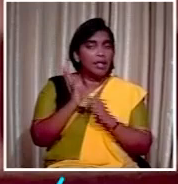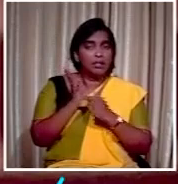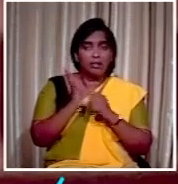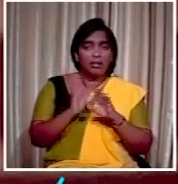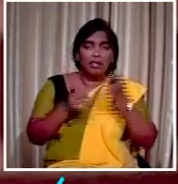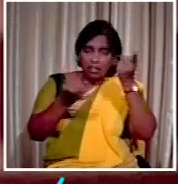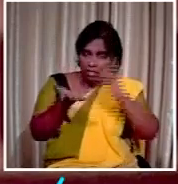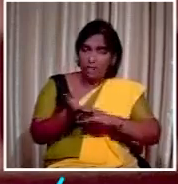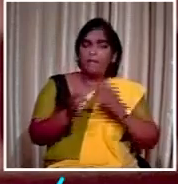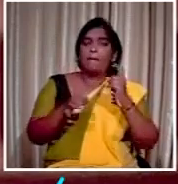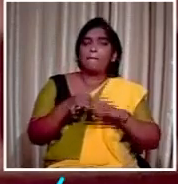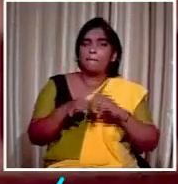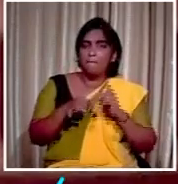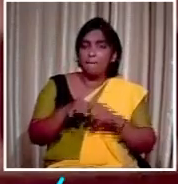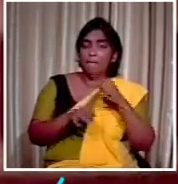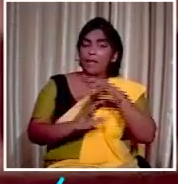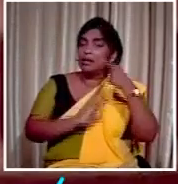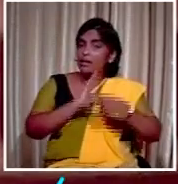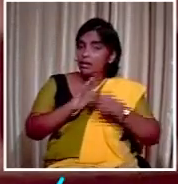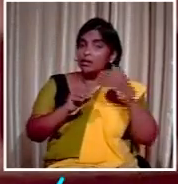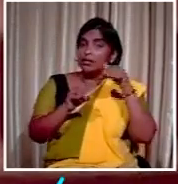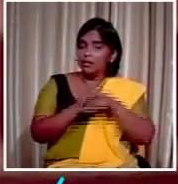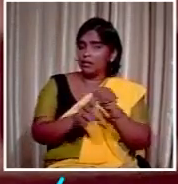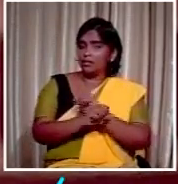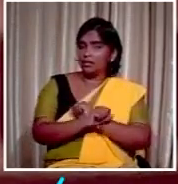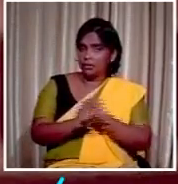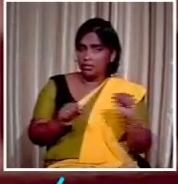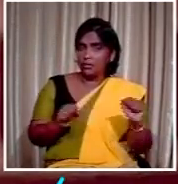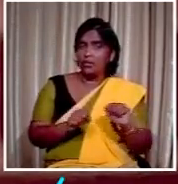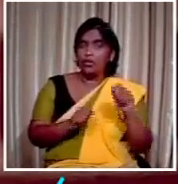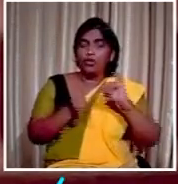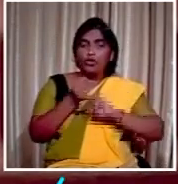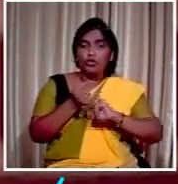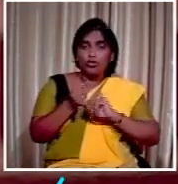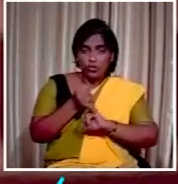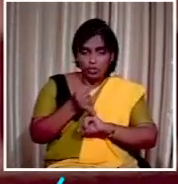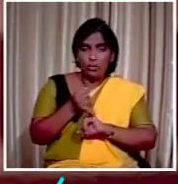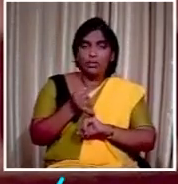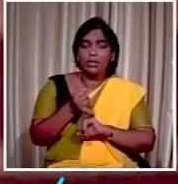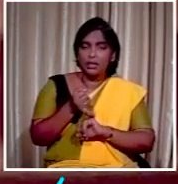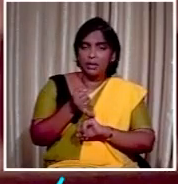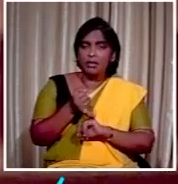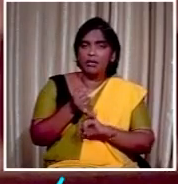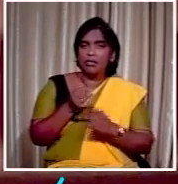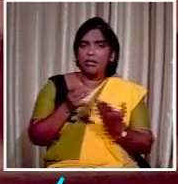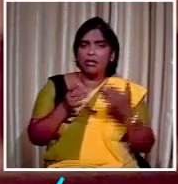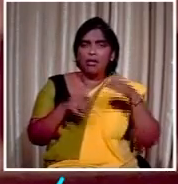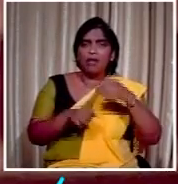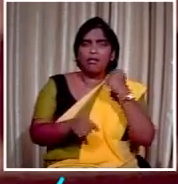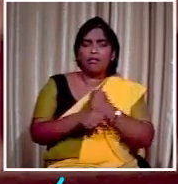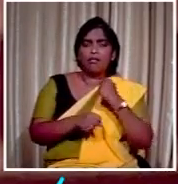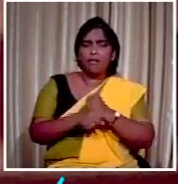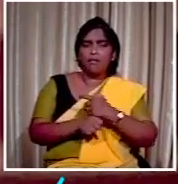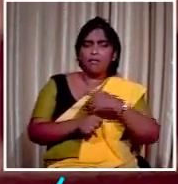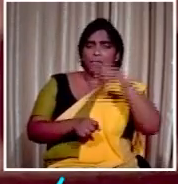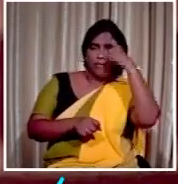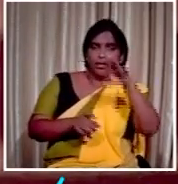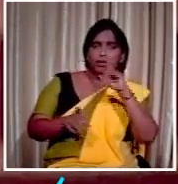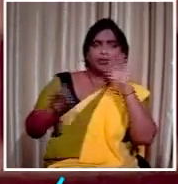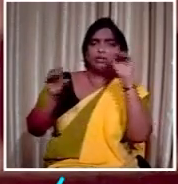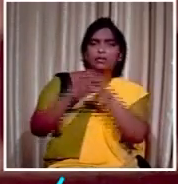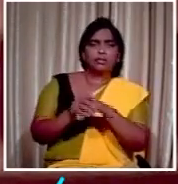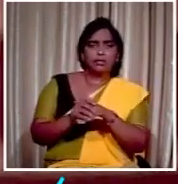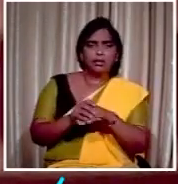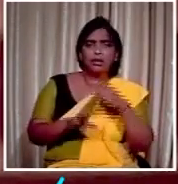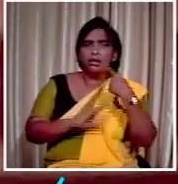තියෙනවා ඒ වෙලාවේ රටේ හිටපු නැති සුරේෂ් සාලේ මොන මගුලටද රජ්‍ය සාක්ෂිකාරයෙක්